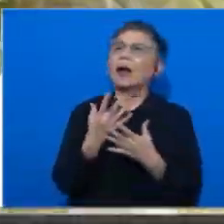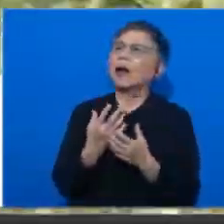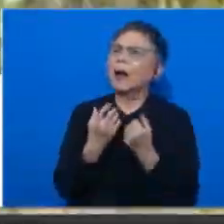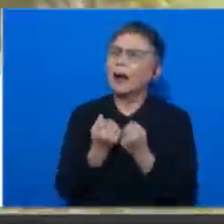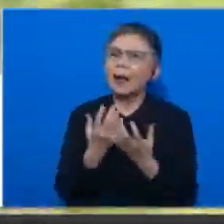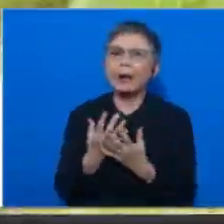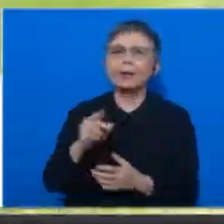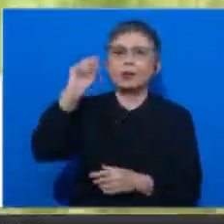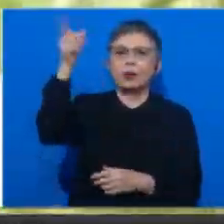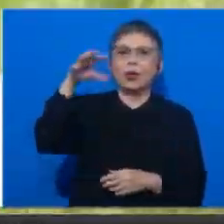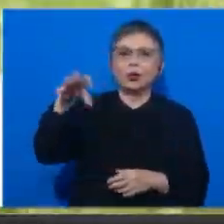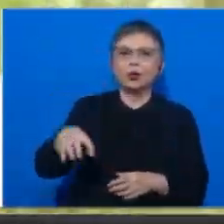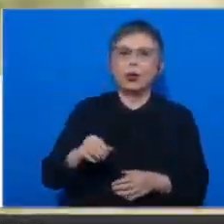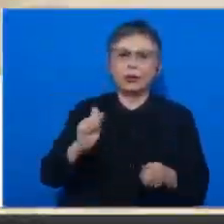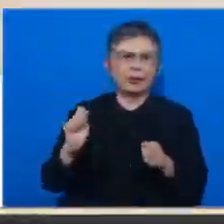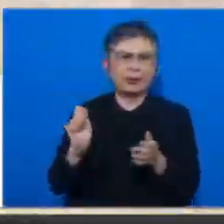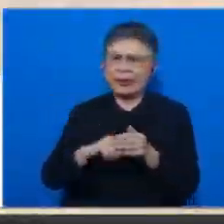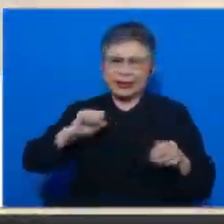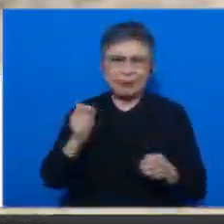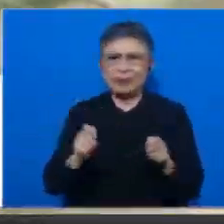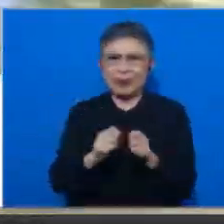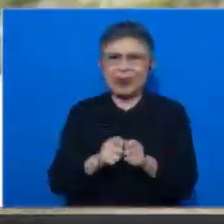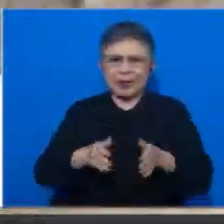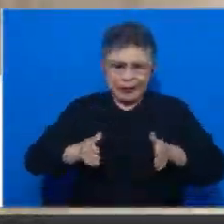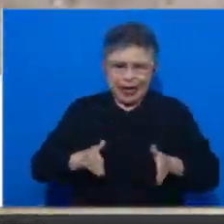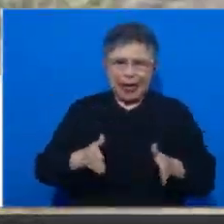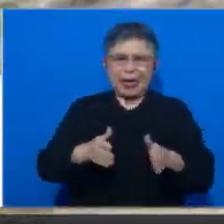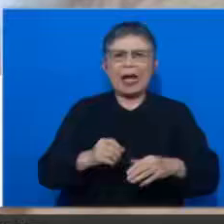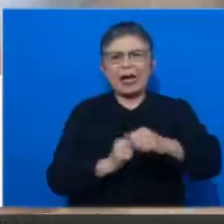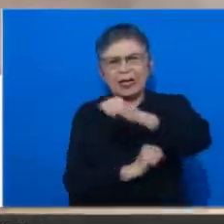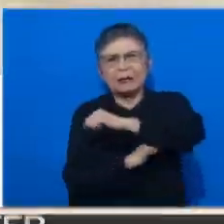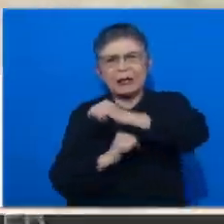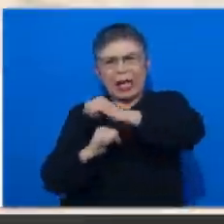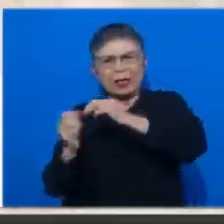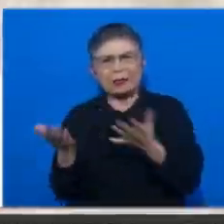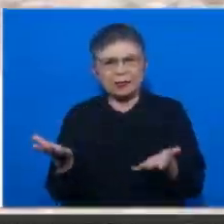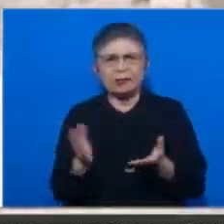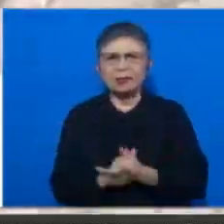kondisi ini dan menuntaskan pembangunan jalan dan jembatan di wilayah Elpa Putih, Pegunungan.